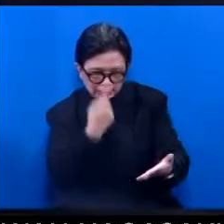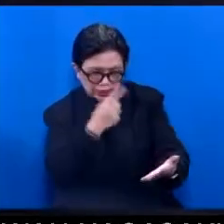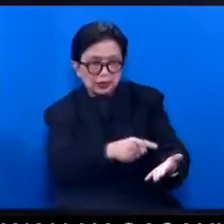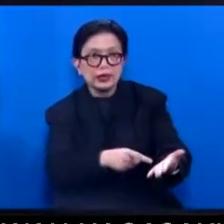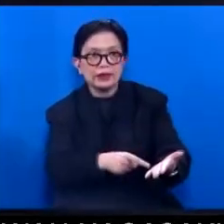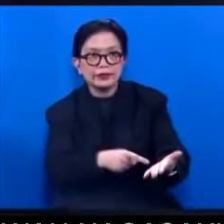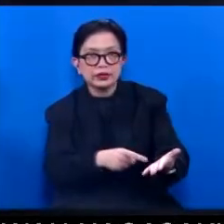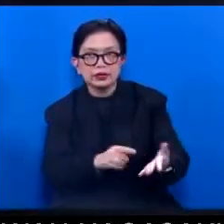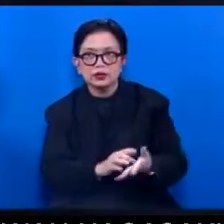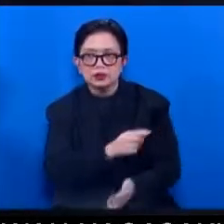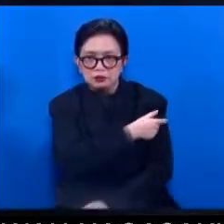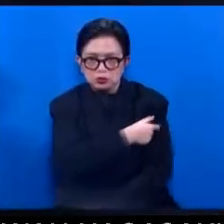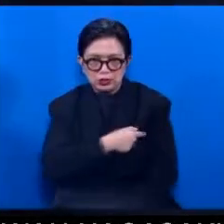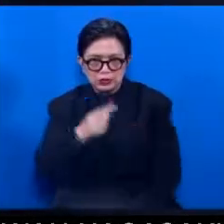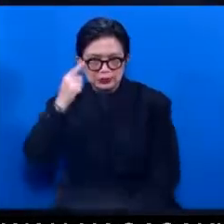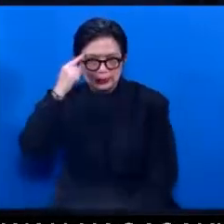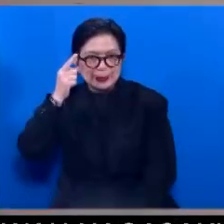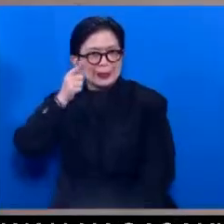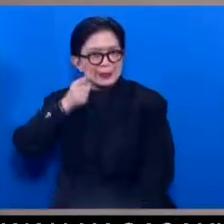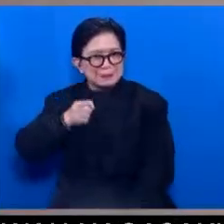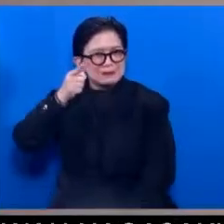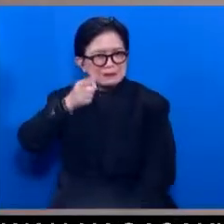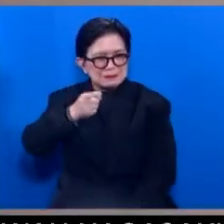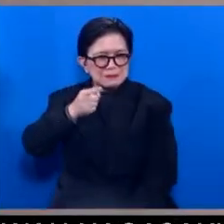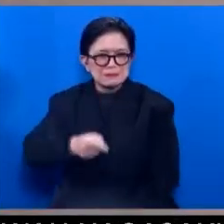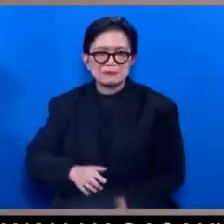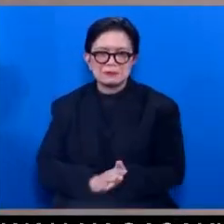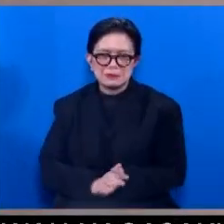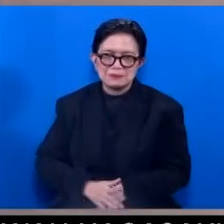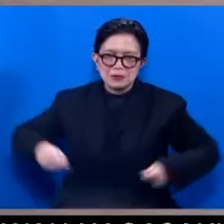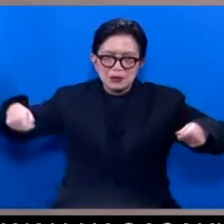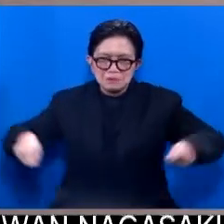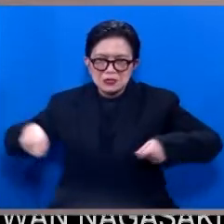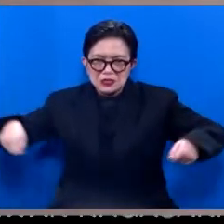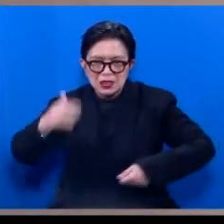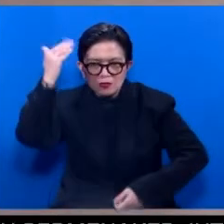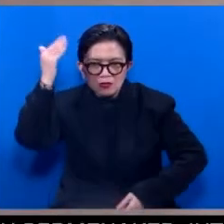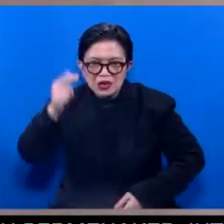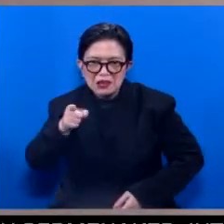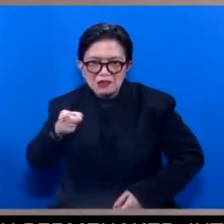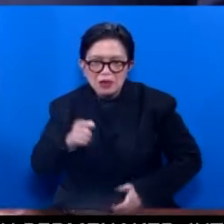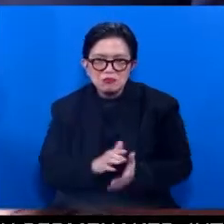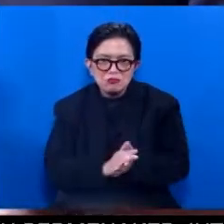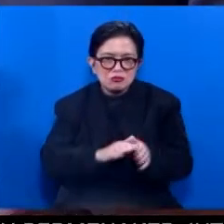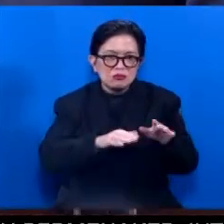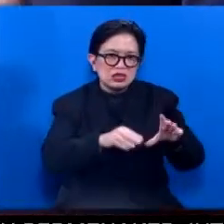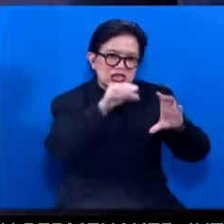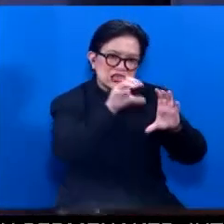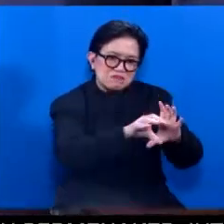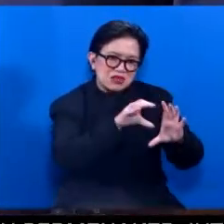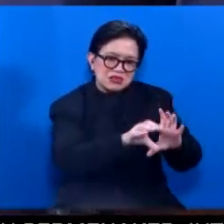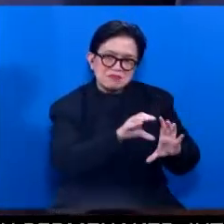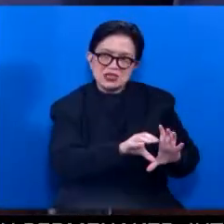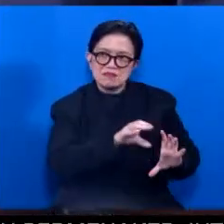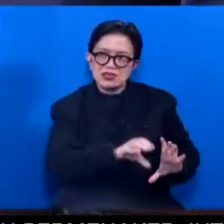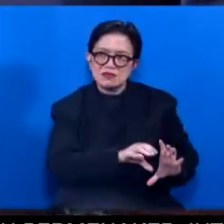menguatkan dugaan petugas telah terjadi penimbunan stok minyak goreng yang menyebabkan kelangkaan di pasaran. Ya, Ibu tahu